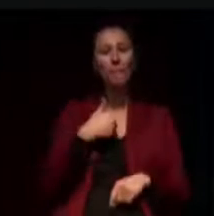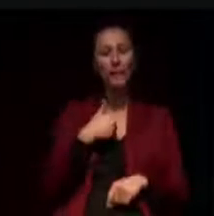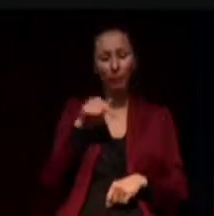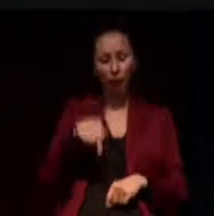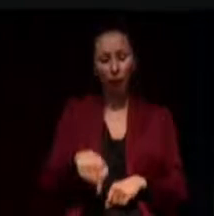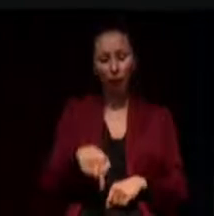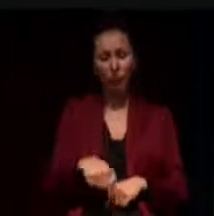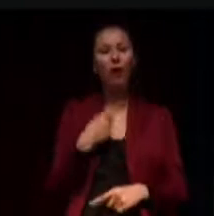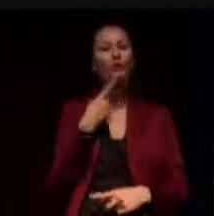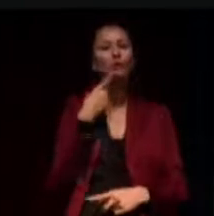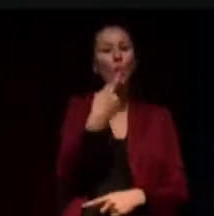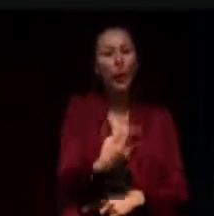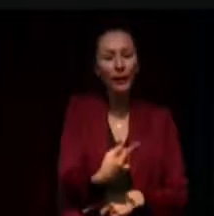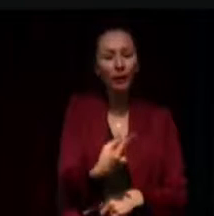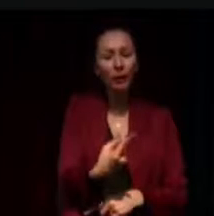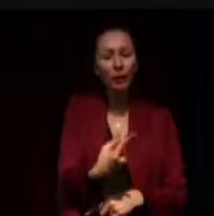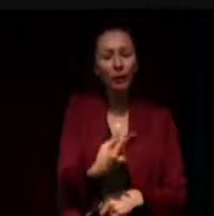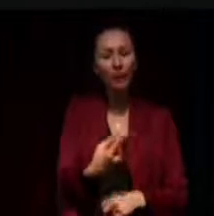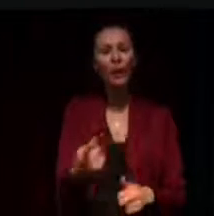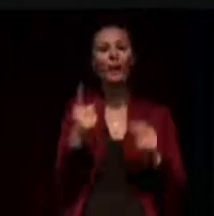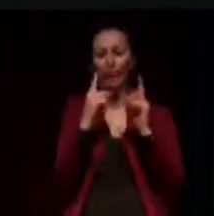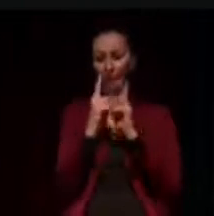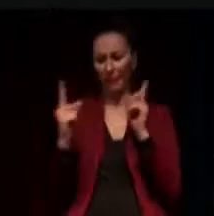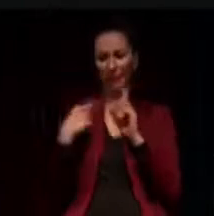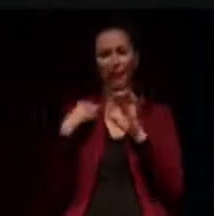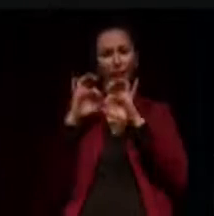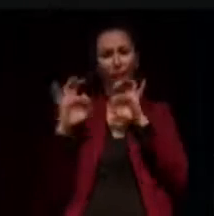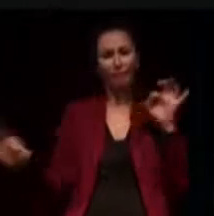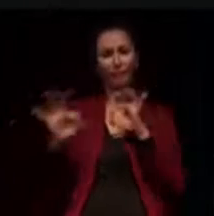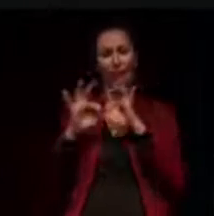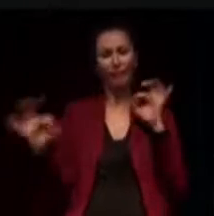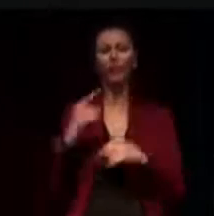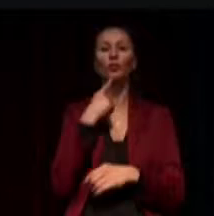burada söylediğimin birebir aynısını